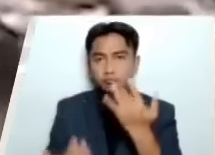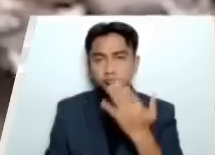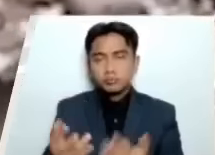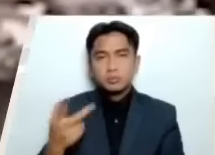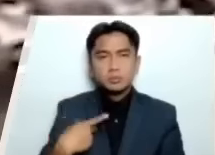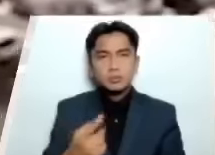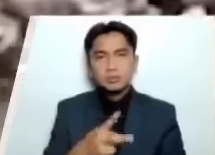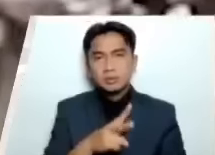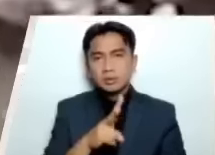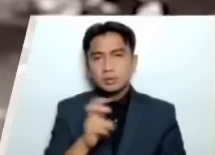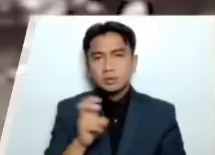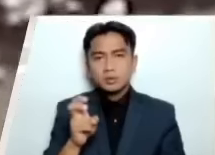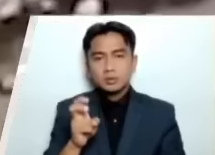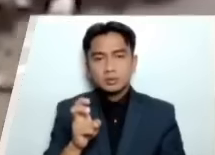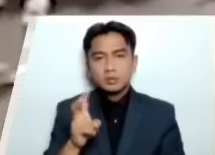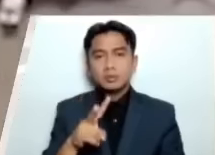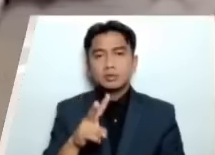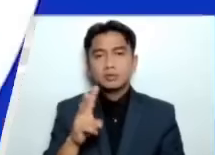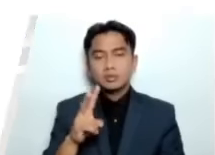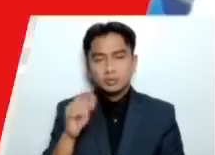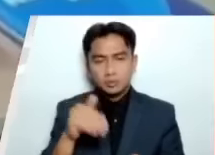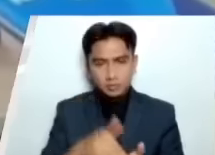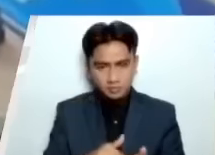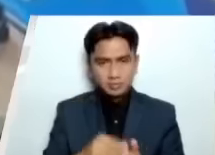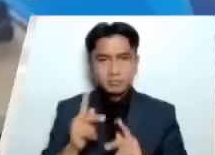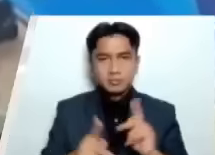2,000 pamilya ang nawalan ng tirahan.